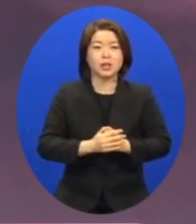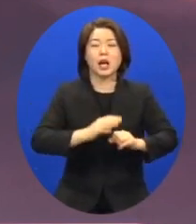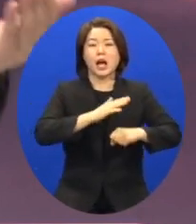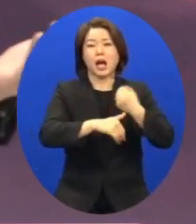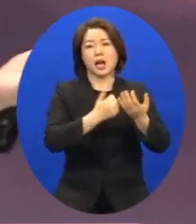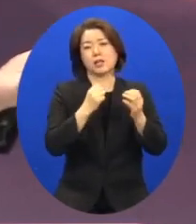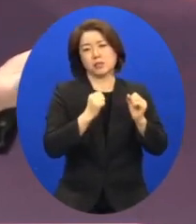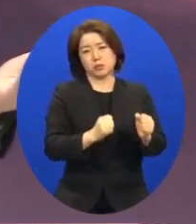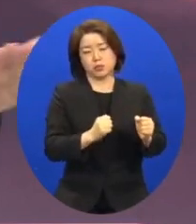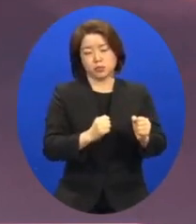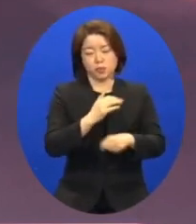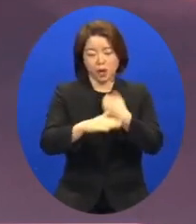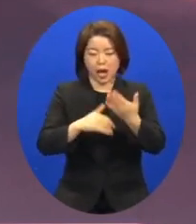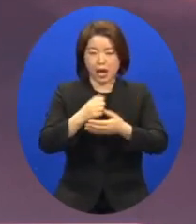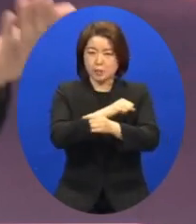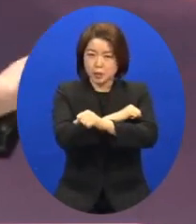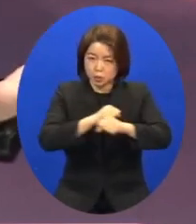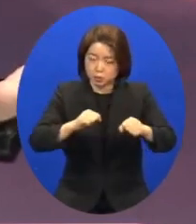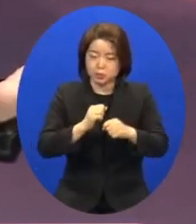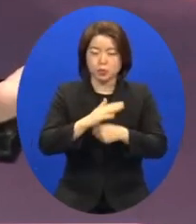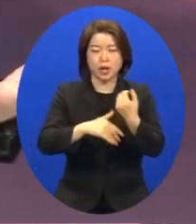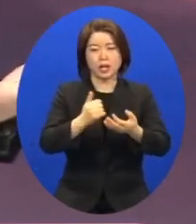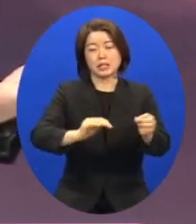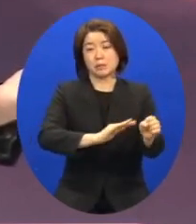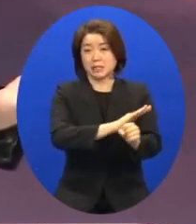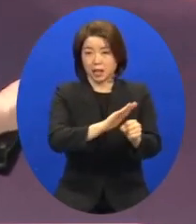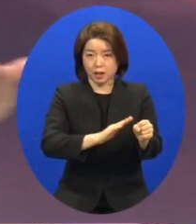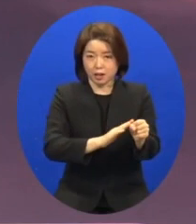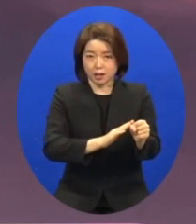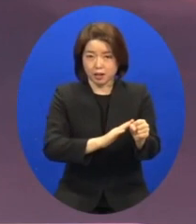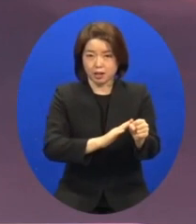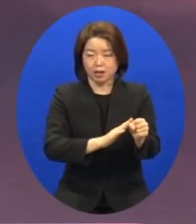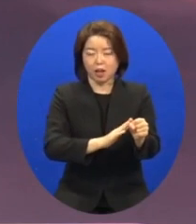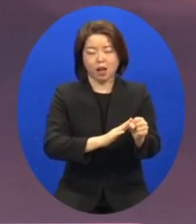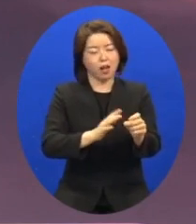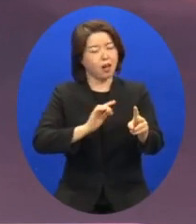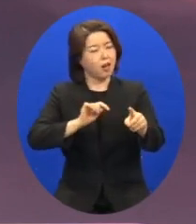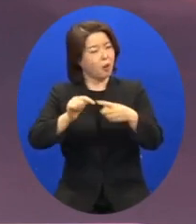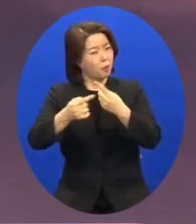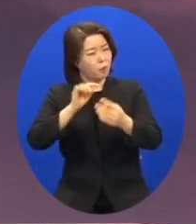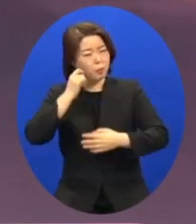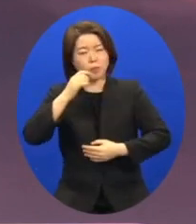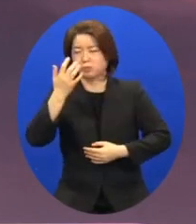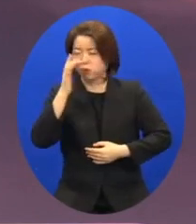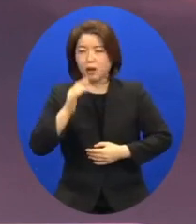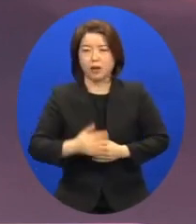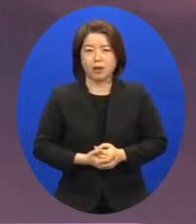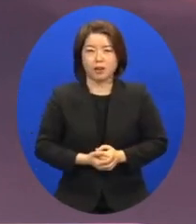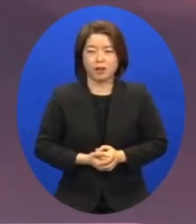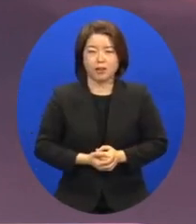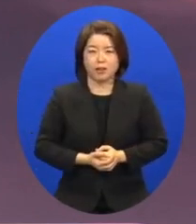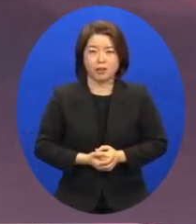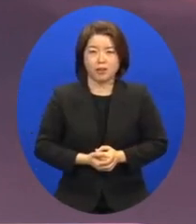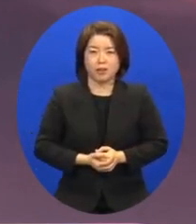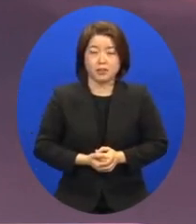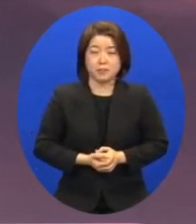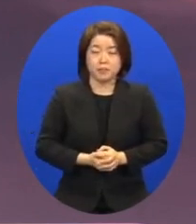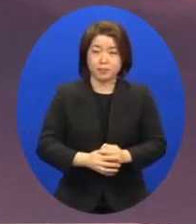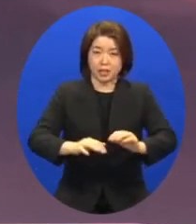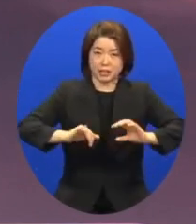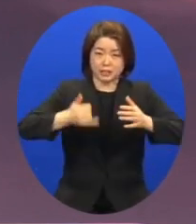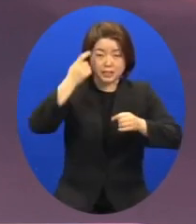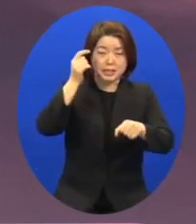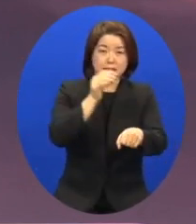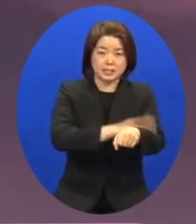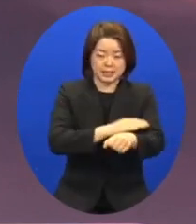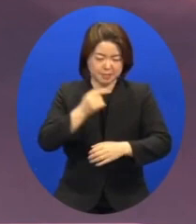하나님의 용소 하나님의 사랑 이해할 수가 없습니다 세상 뒤에는